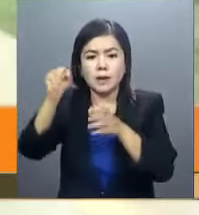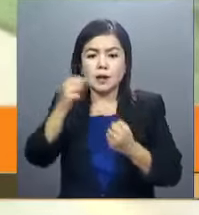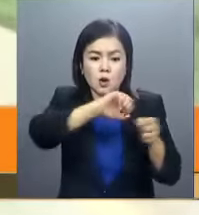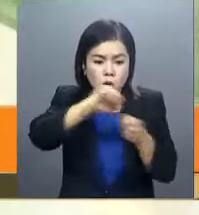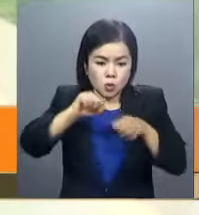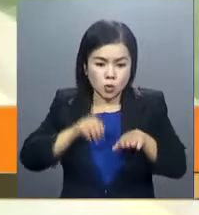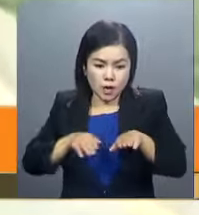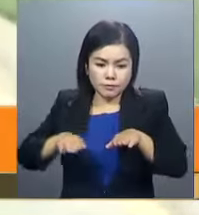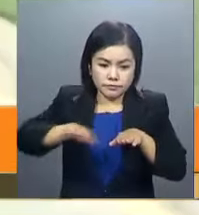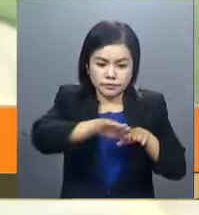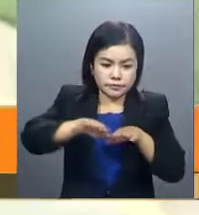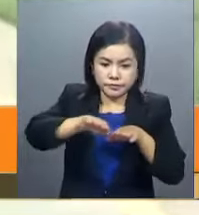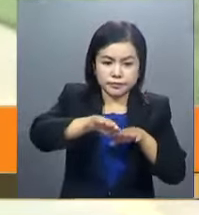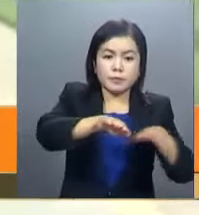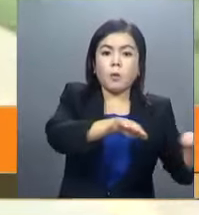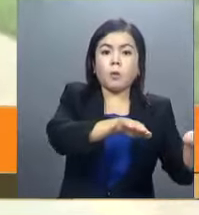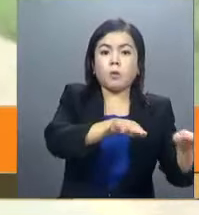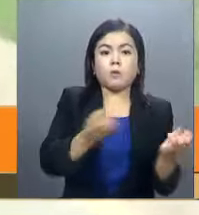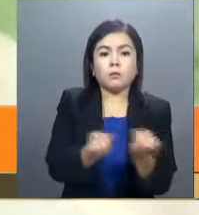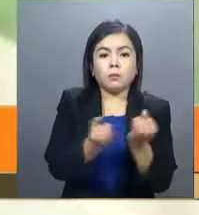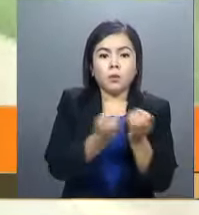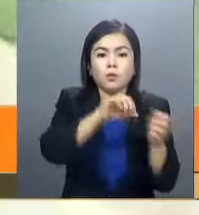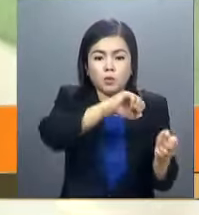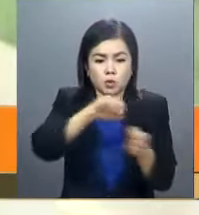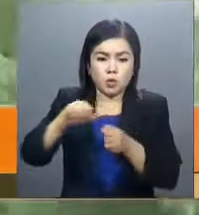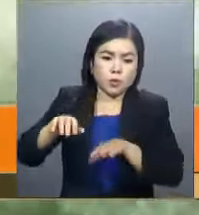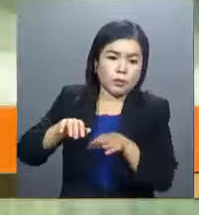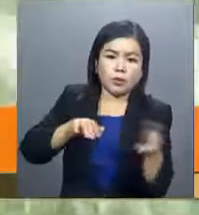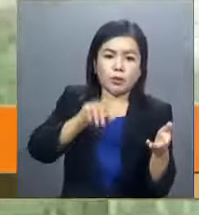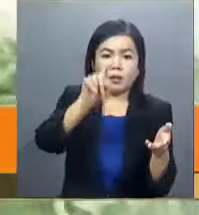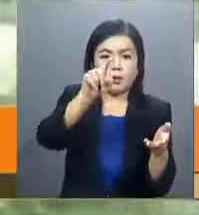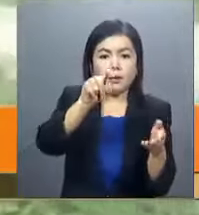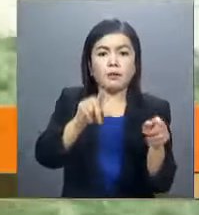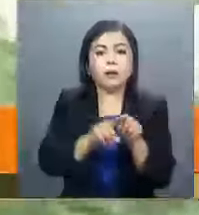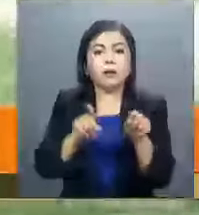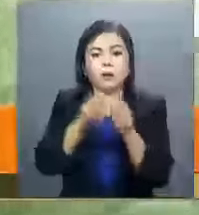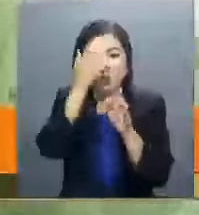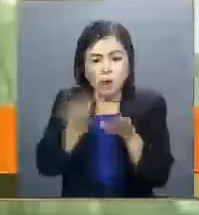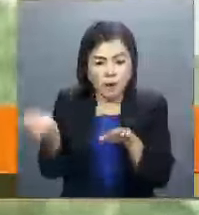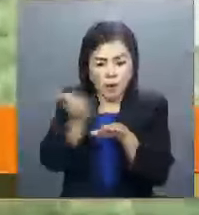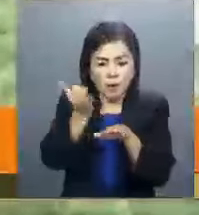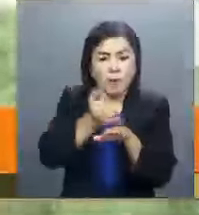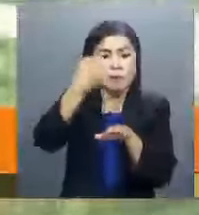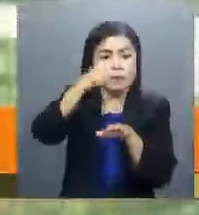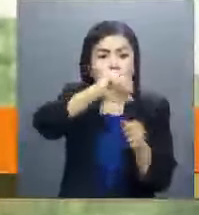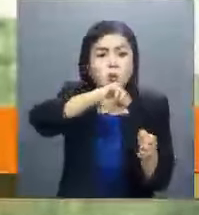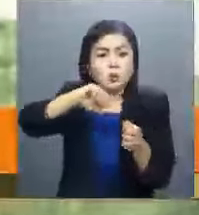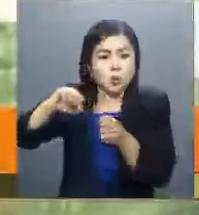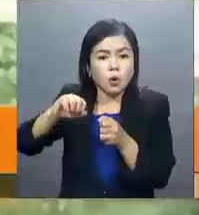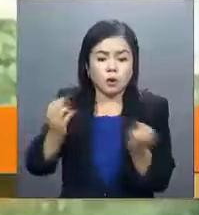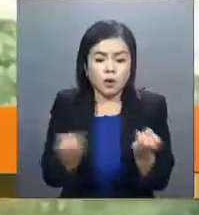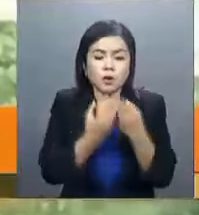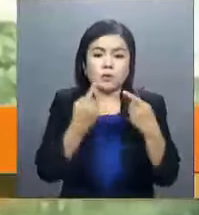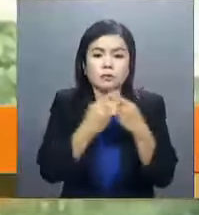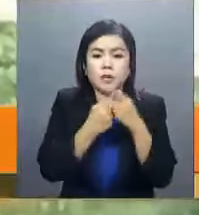นเสียหลักตกข้างทางโดยขณะเกิดเหตุภายในรถตู้นั้นมีผู้โดยสารกว่า10คนนะคะแต่ว่าไม่มีผู้บาดเ